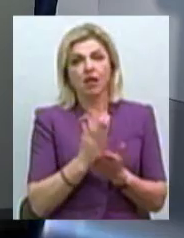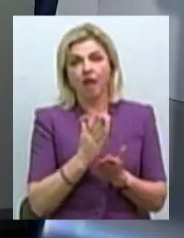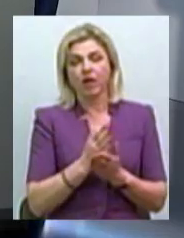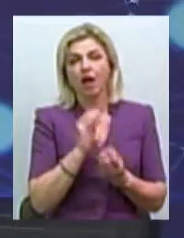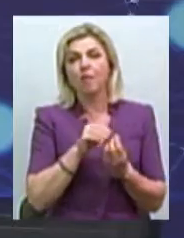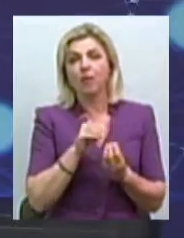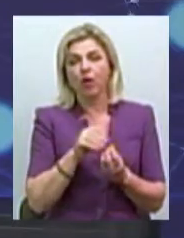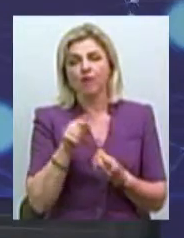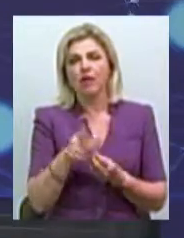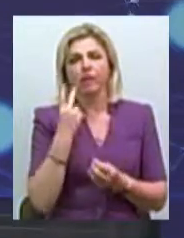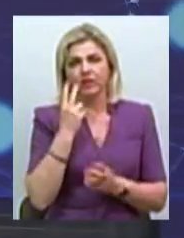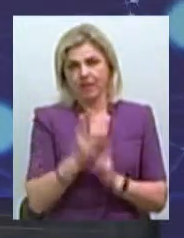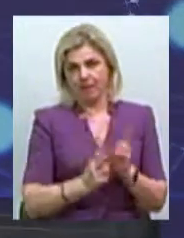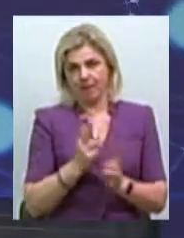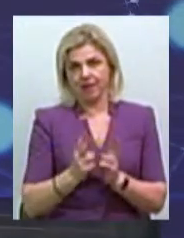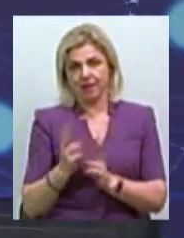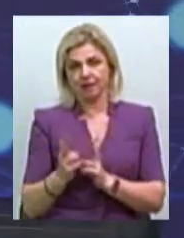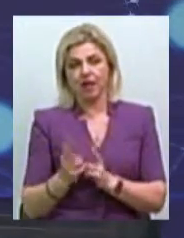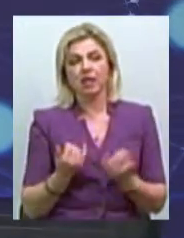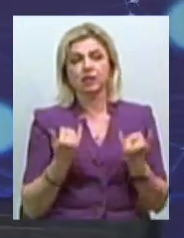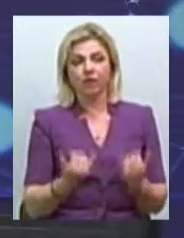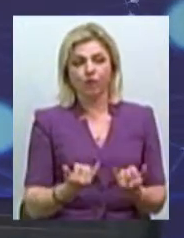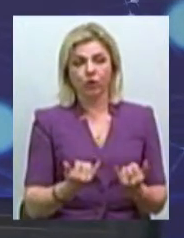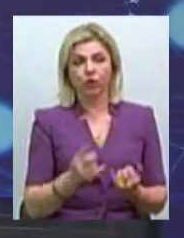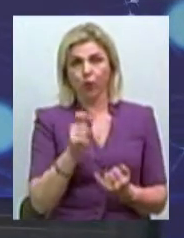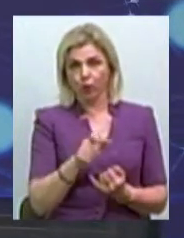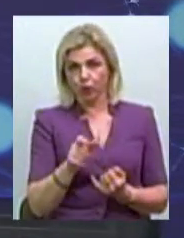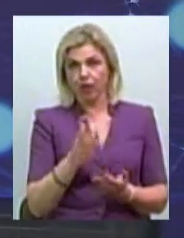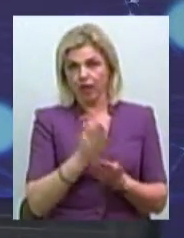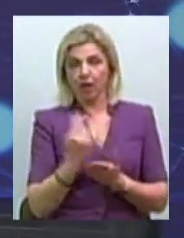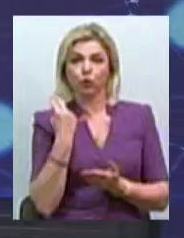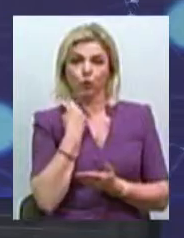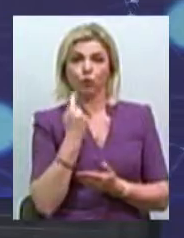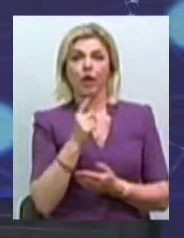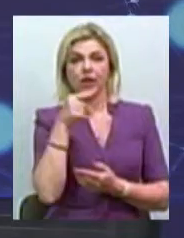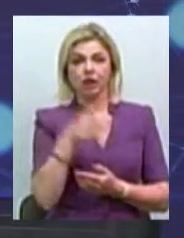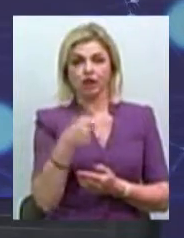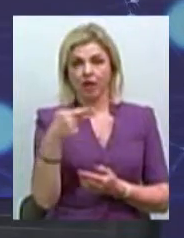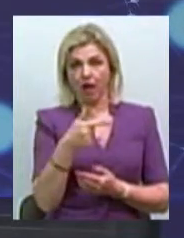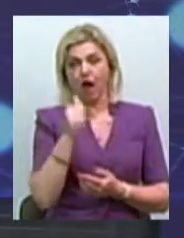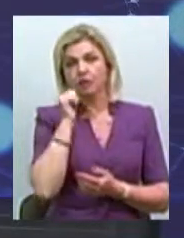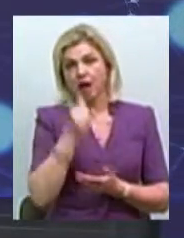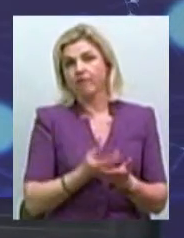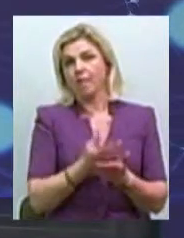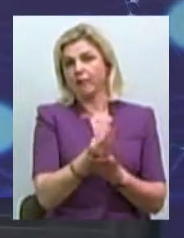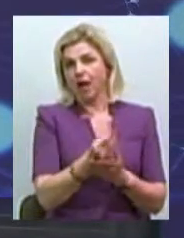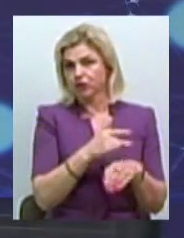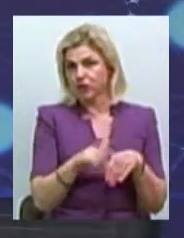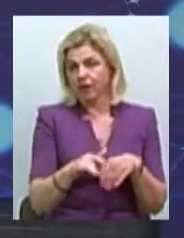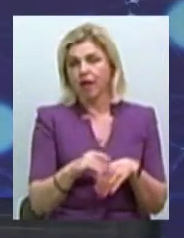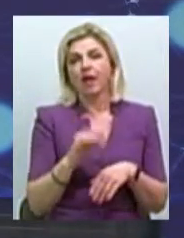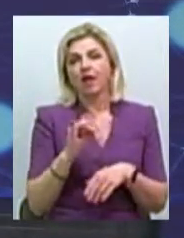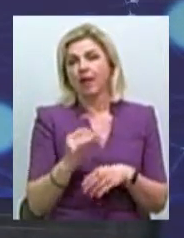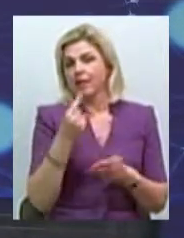цифра, вона динамічно змінюється. Сьогодні у людини є борг 1000 гривень, на завтра він сплачений і він